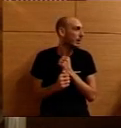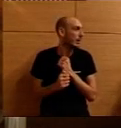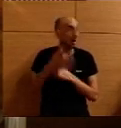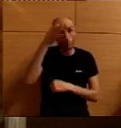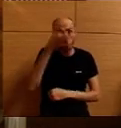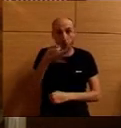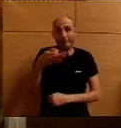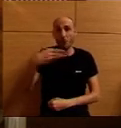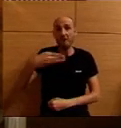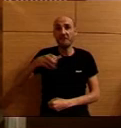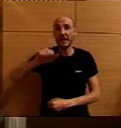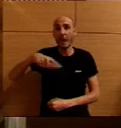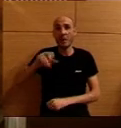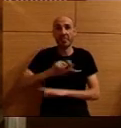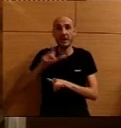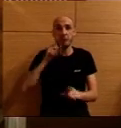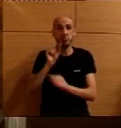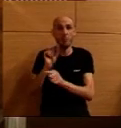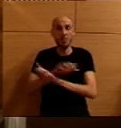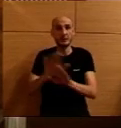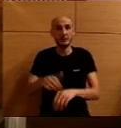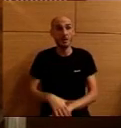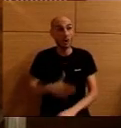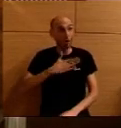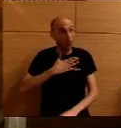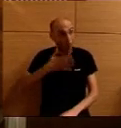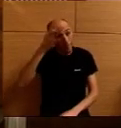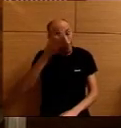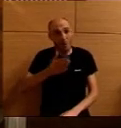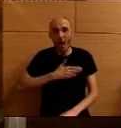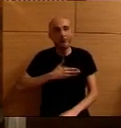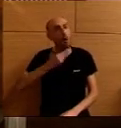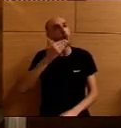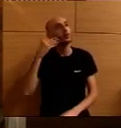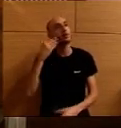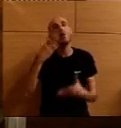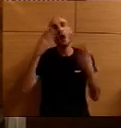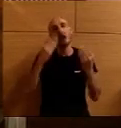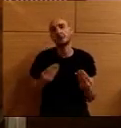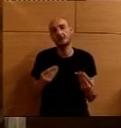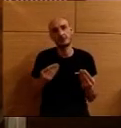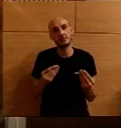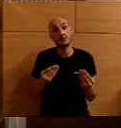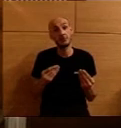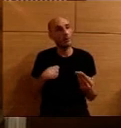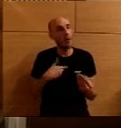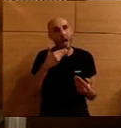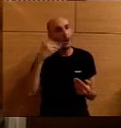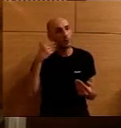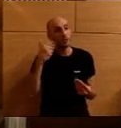Jo estic molt orgullós del meu poble. És més, jo el convide a que vingui no al meu poble, sinó també al meu